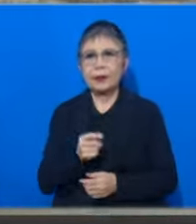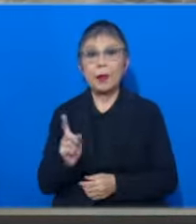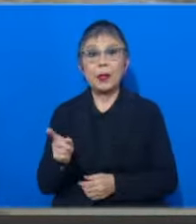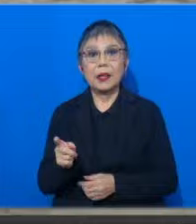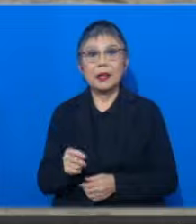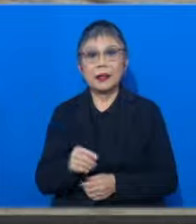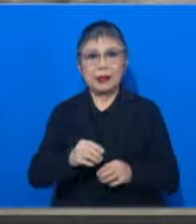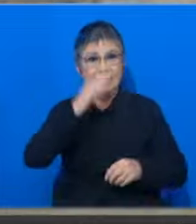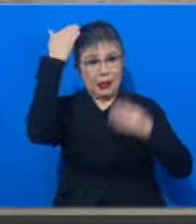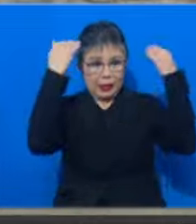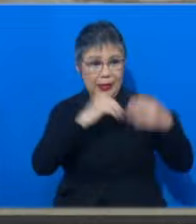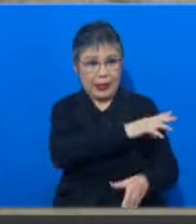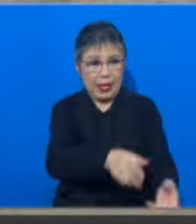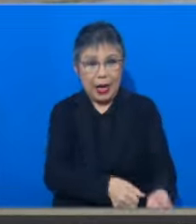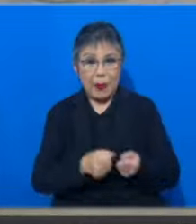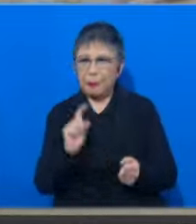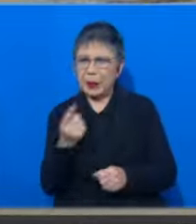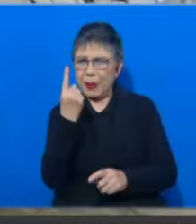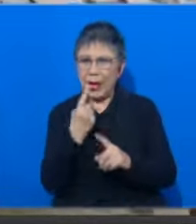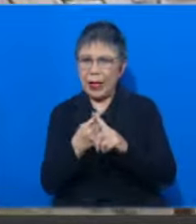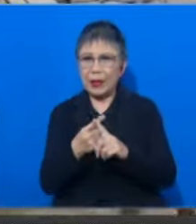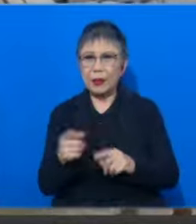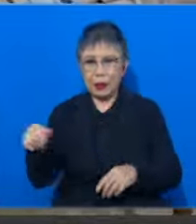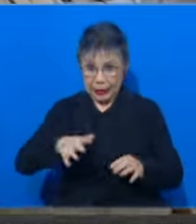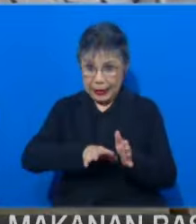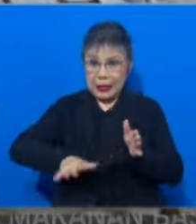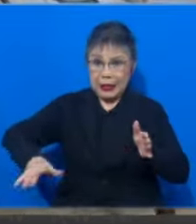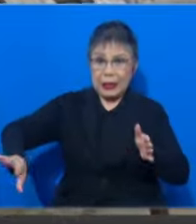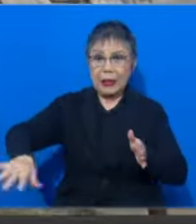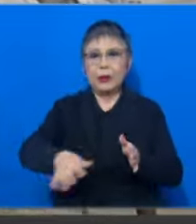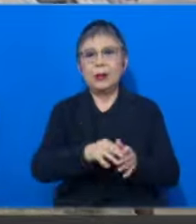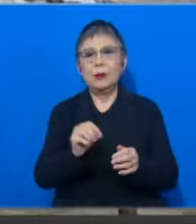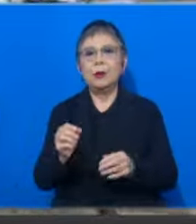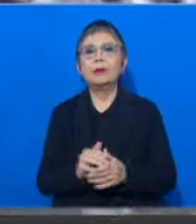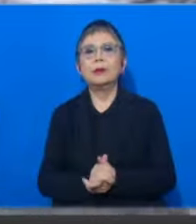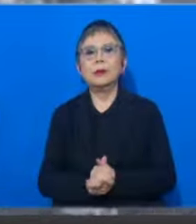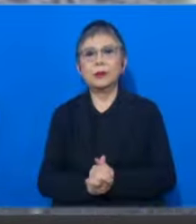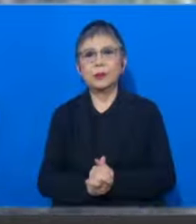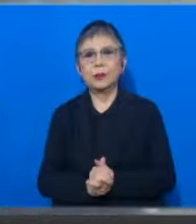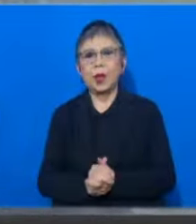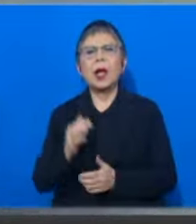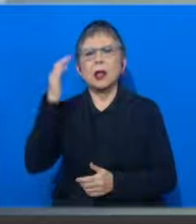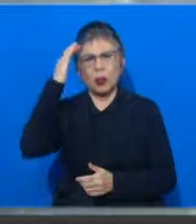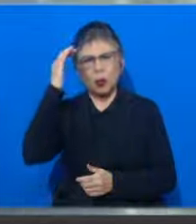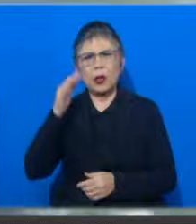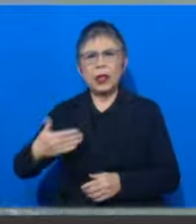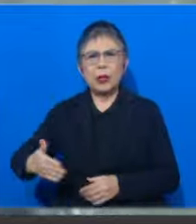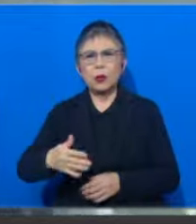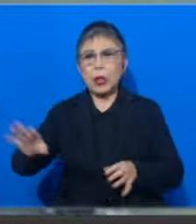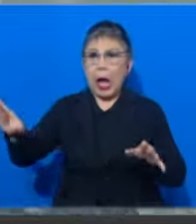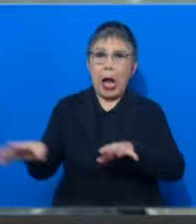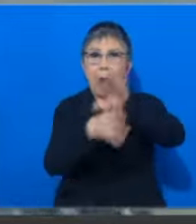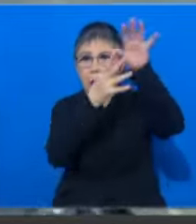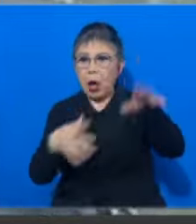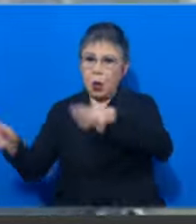Menurut nelayan, ia baru pertama kali melihat ada hiu paus di pesisir Demak, pantai utara Jawa. Ia menduga ikan tersebut terseret arus